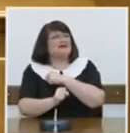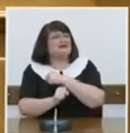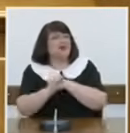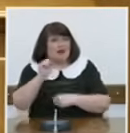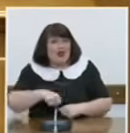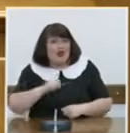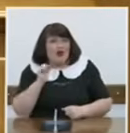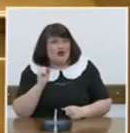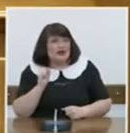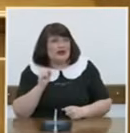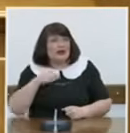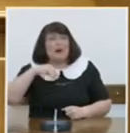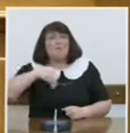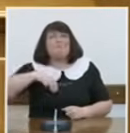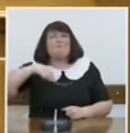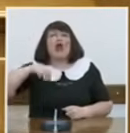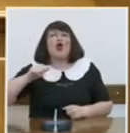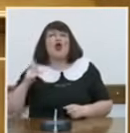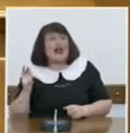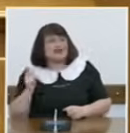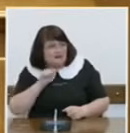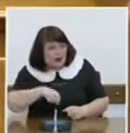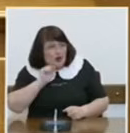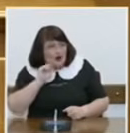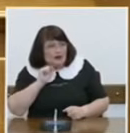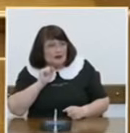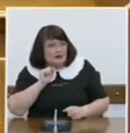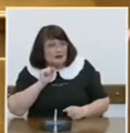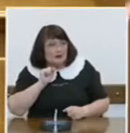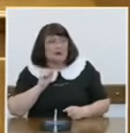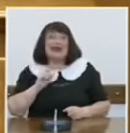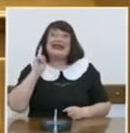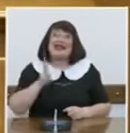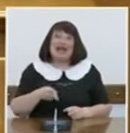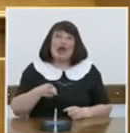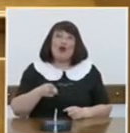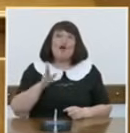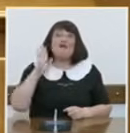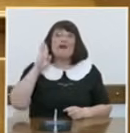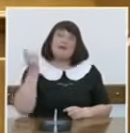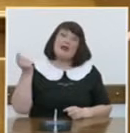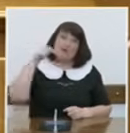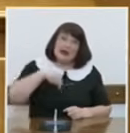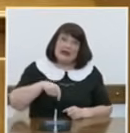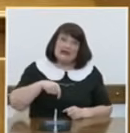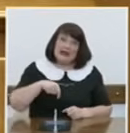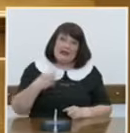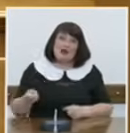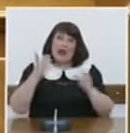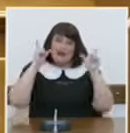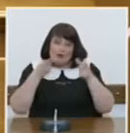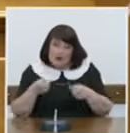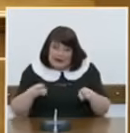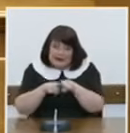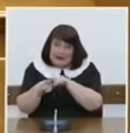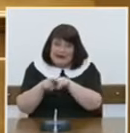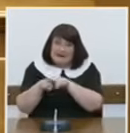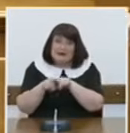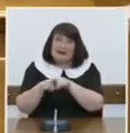Μπακόλας. Είναι ή δεν είναι? Είναι κακό που έχετε το ΒΜΡΟ μαζί με τη Νέα Δημοκρατία. Το ΒΜΡΟ